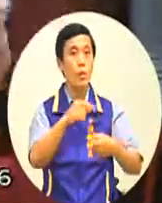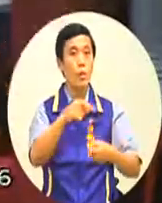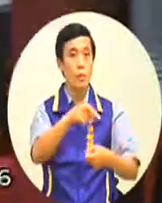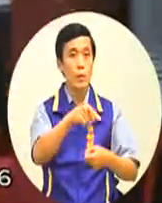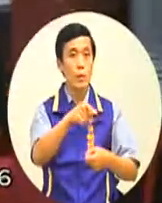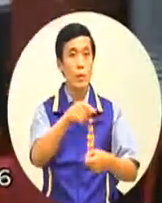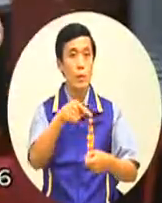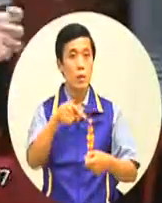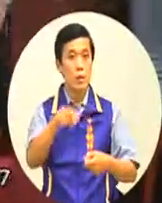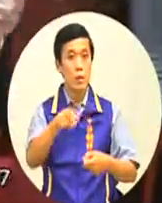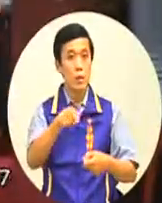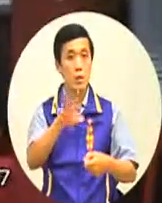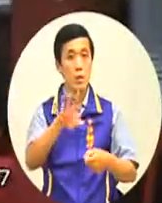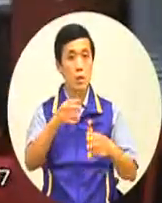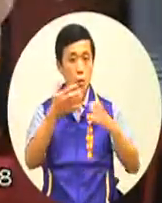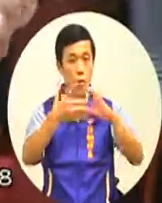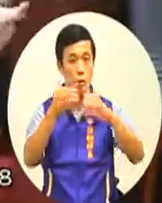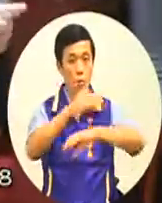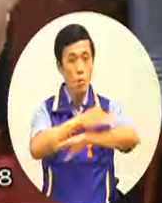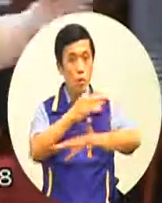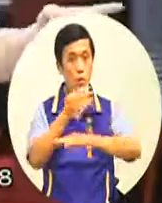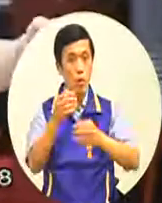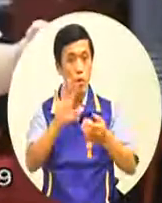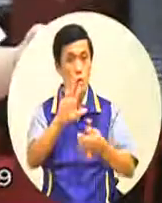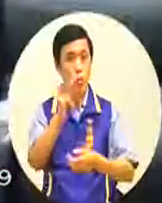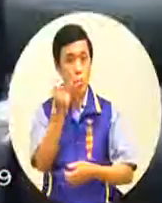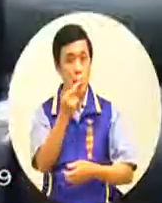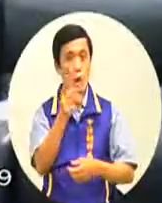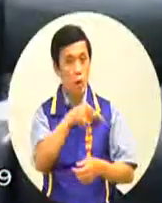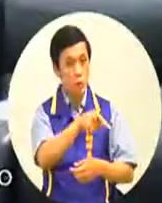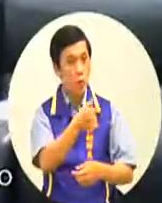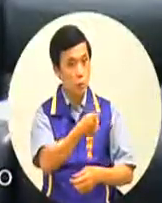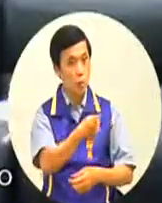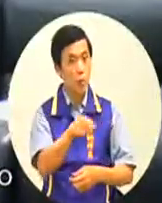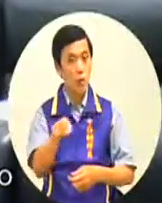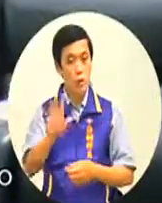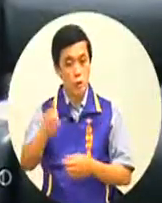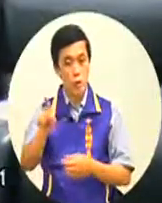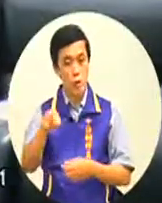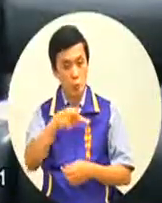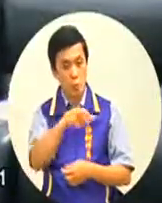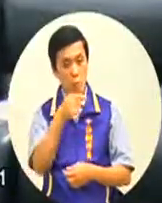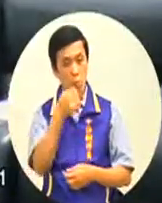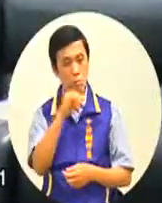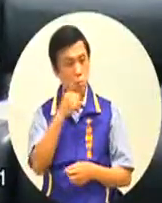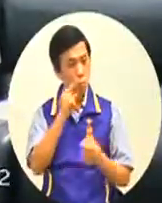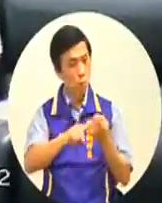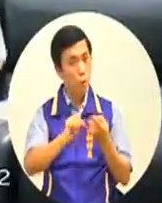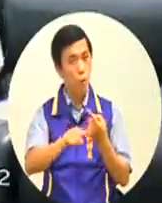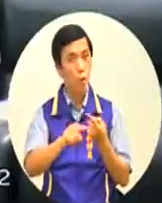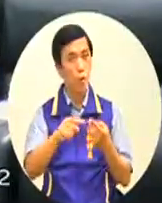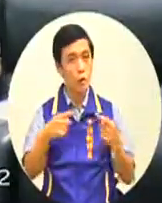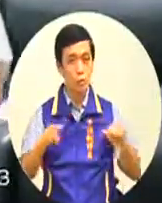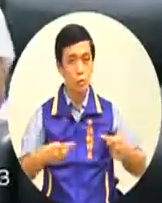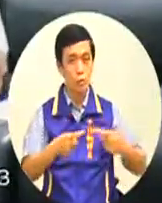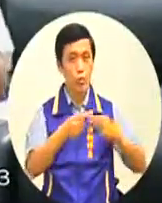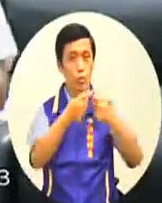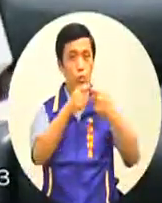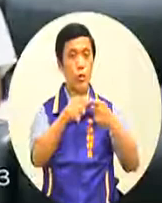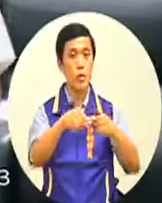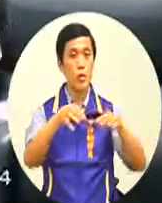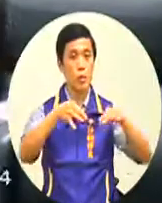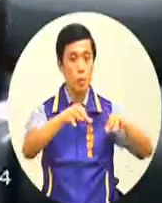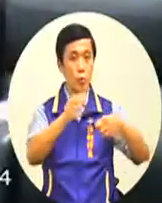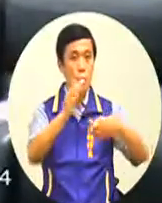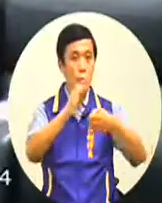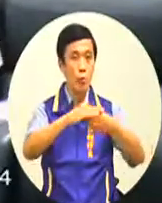就形成媒体有两个，一个就是说啊，这好代志，一个讲迄沽名钓誉啊， 啊，两排底下整整整，然后那个补泰克就一直做，